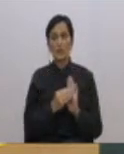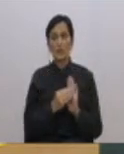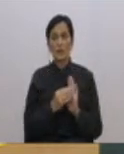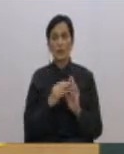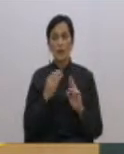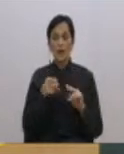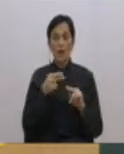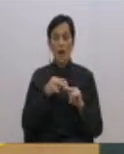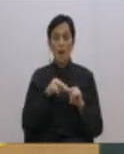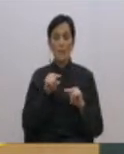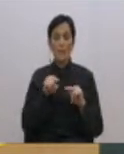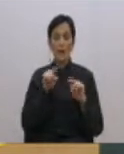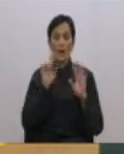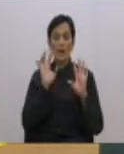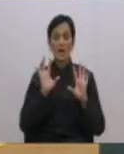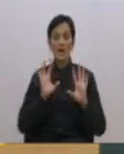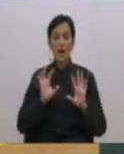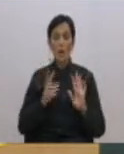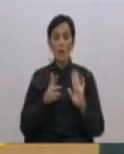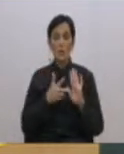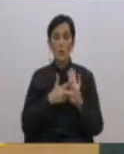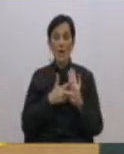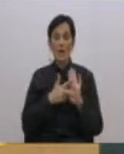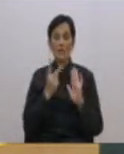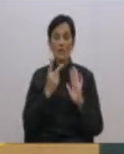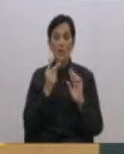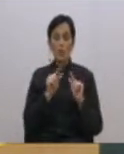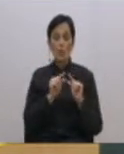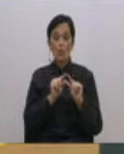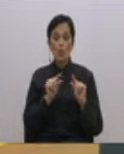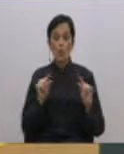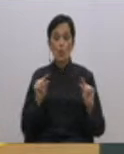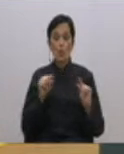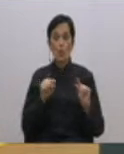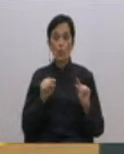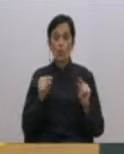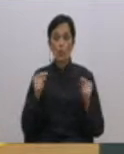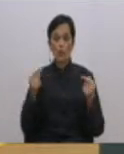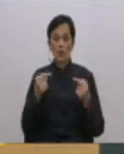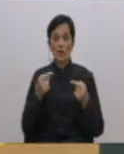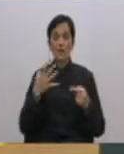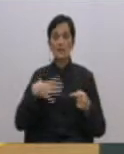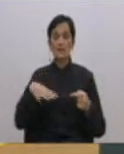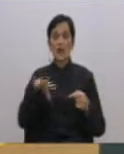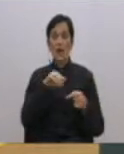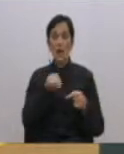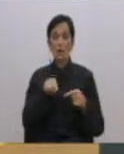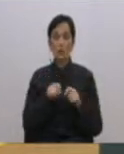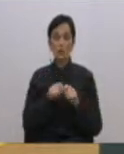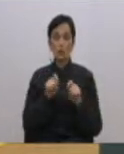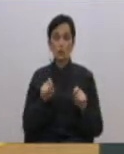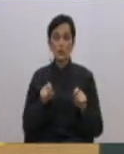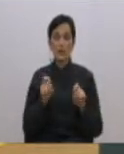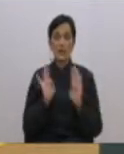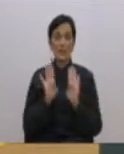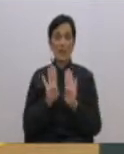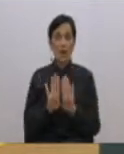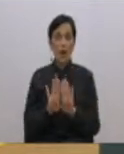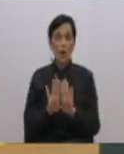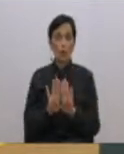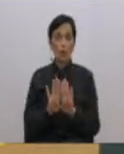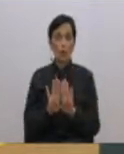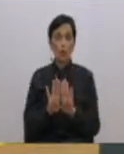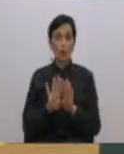Ამ კანონის მეორე მუხლის თანახმად საქართველოში იქნება დახურული